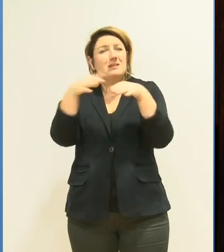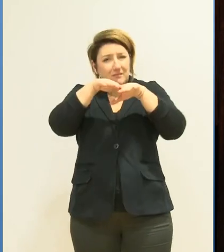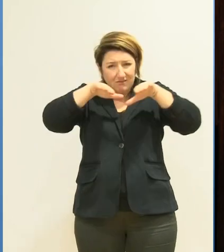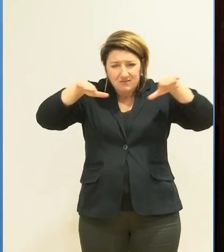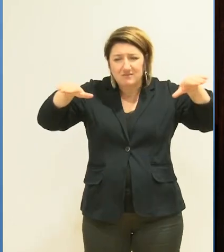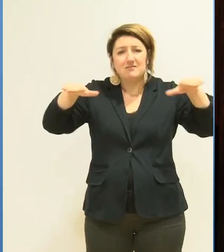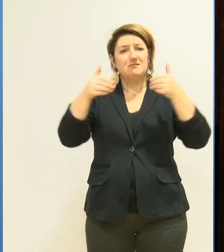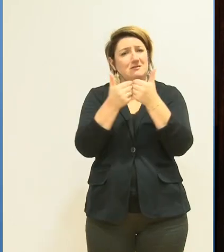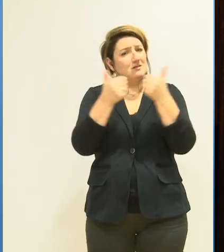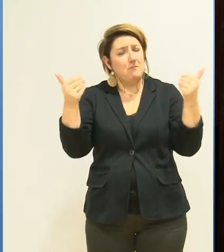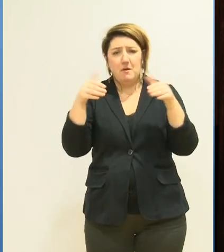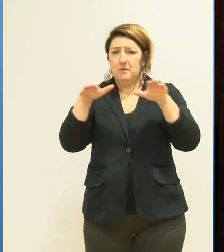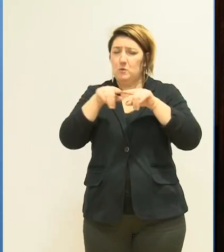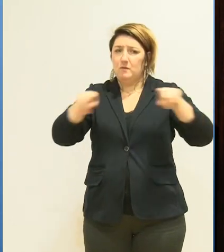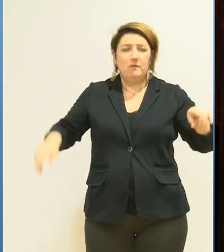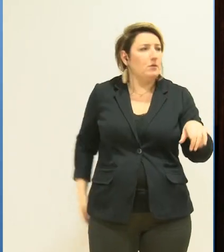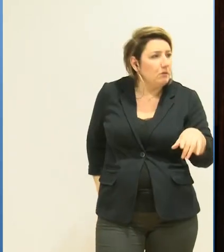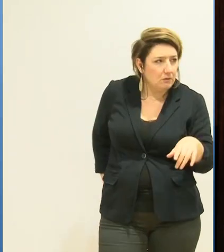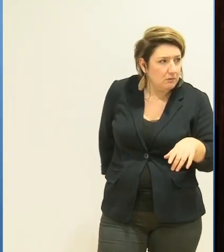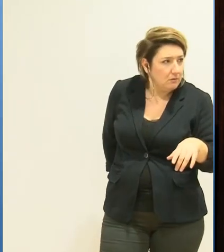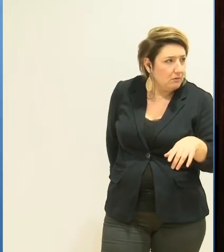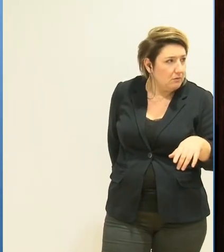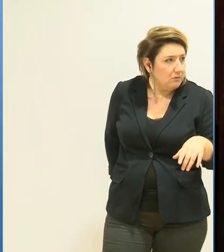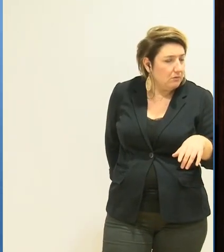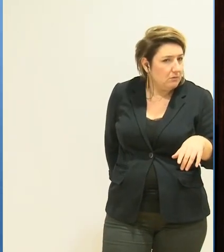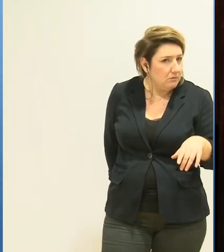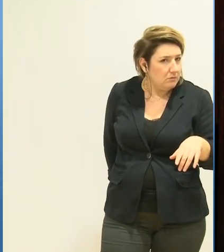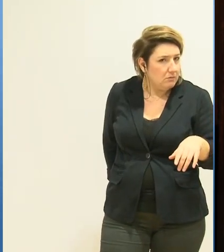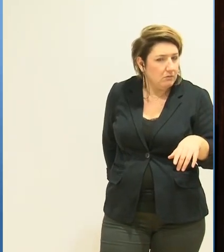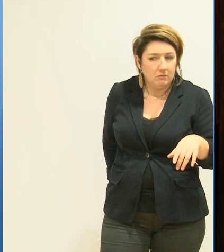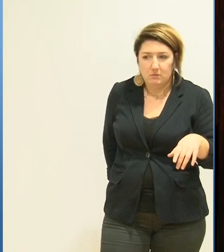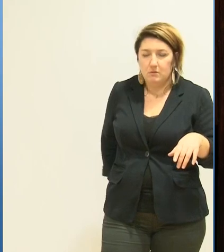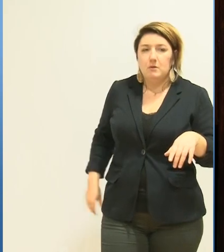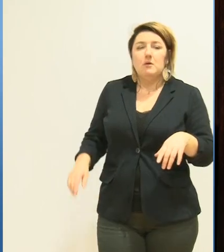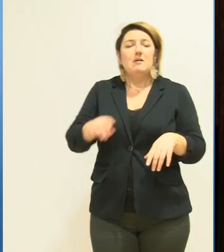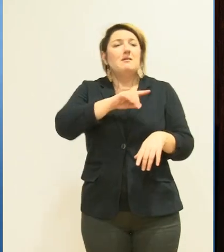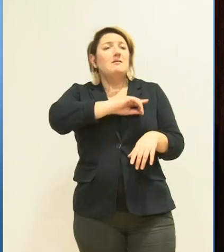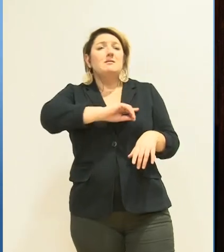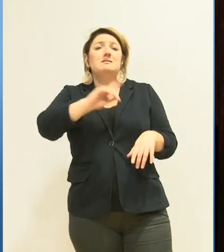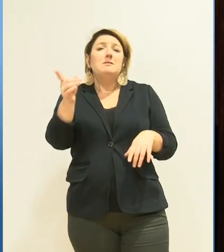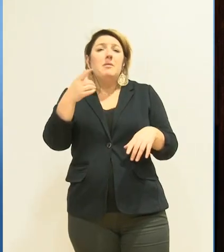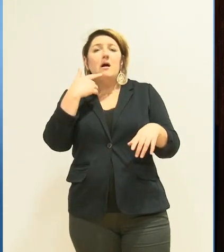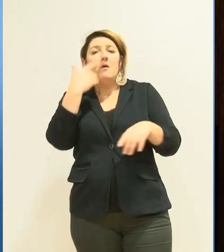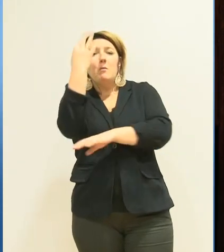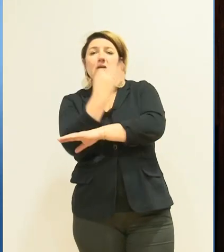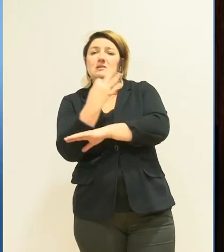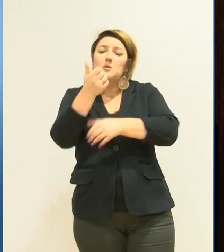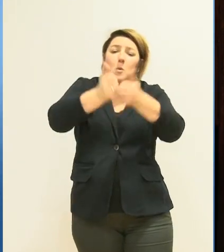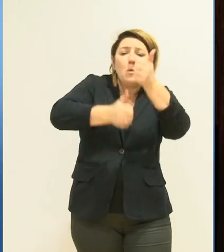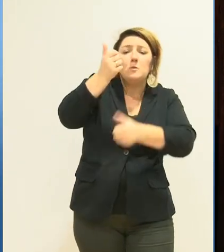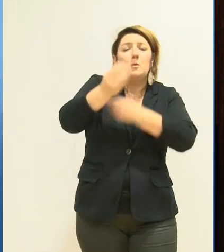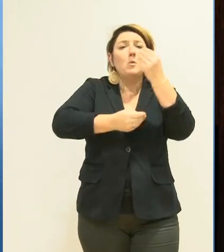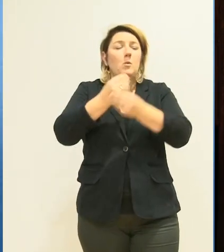il s'agissait pas non plus d'une consultation pour une cession de droits à construire ou un concours d'architecturé ce que l'on trouve